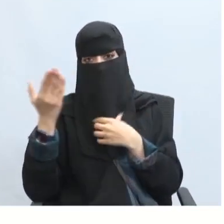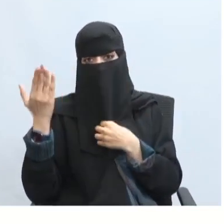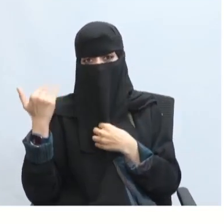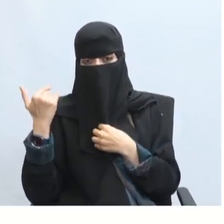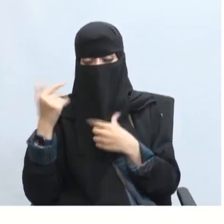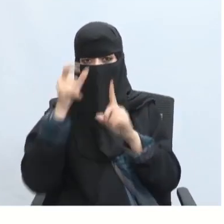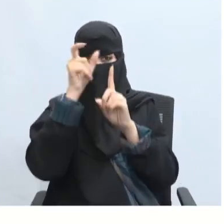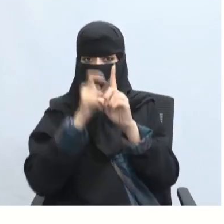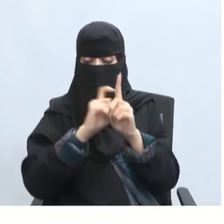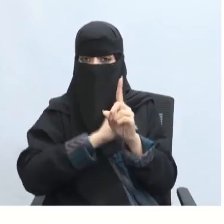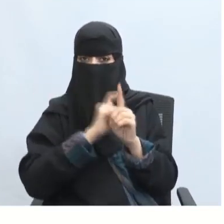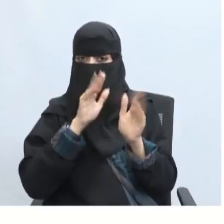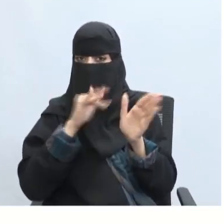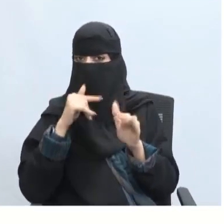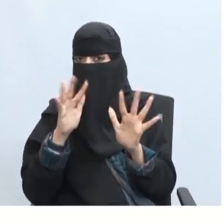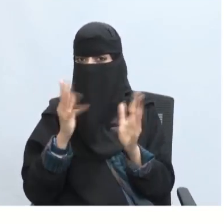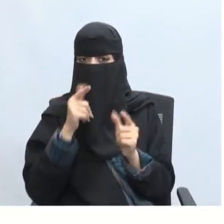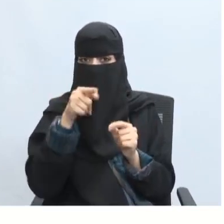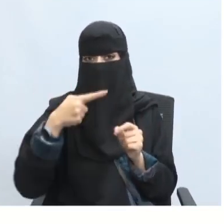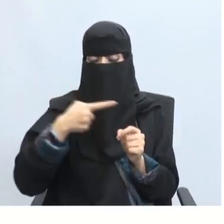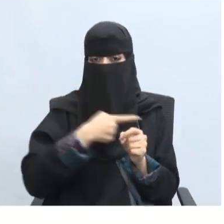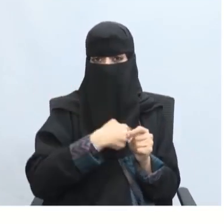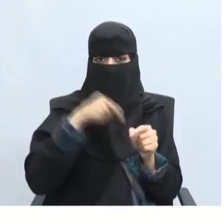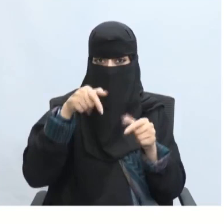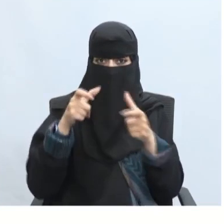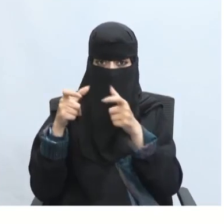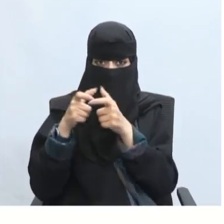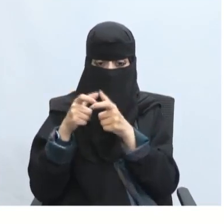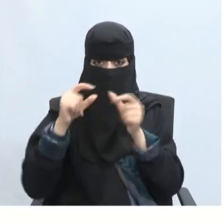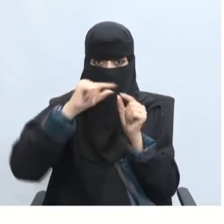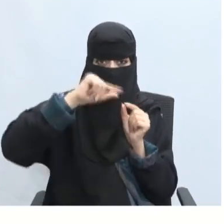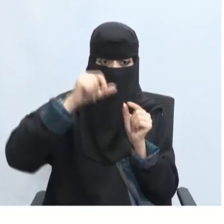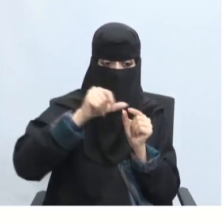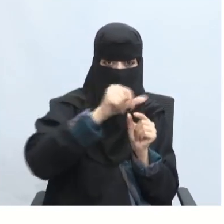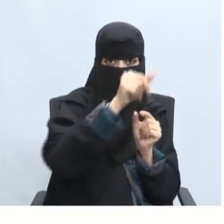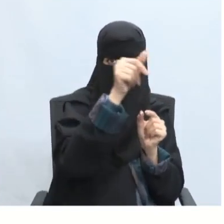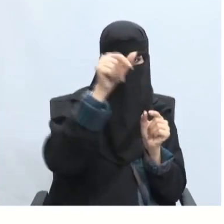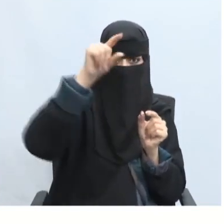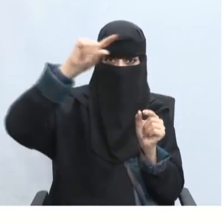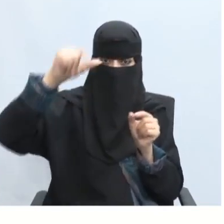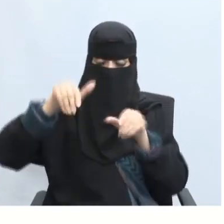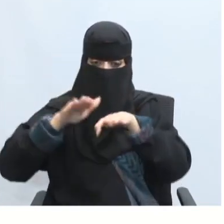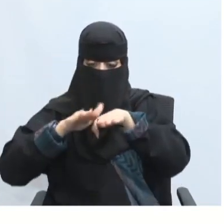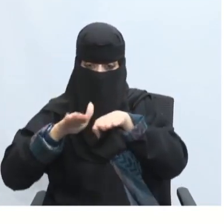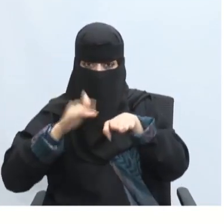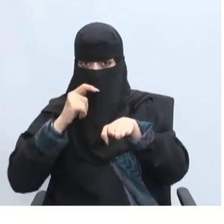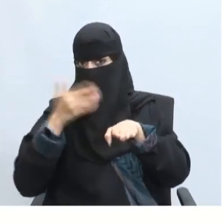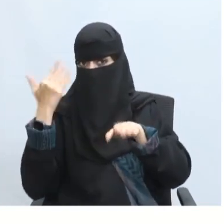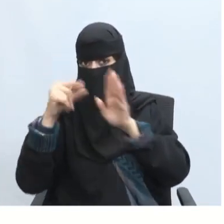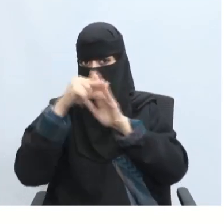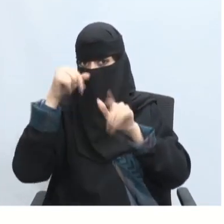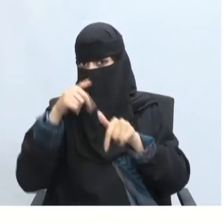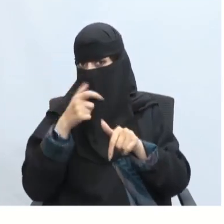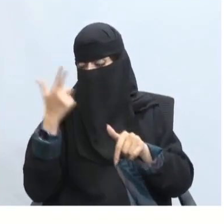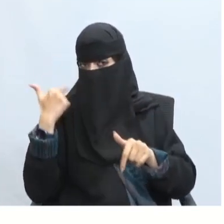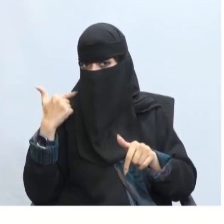الطالب عزيزتي الطالبه ماذا سمينا هذه الحدود للصفائح في دروس سابقه